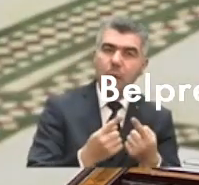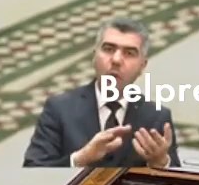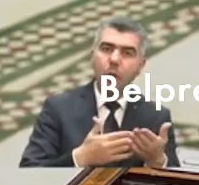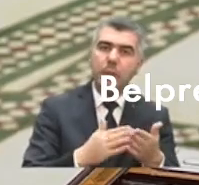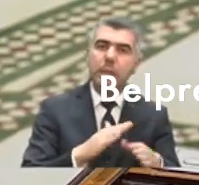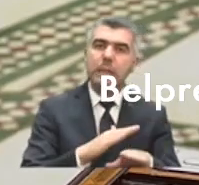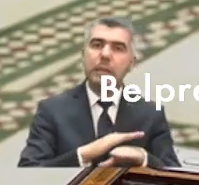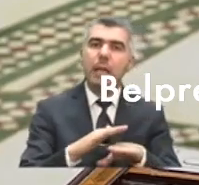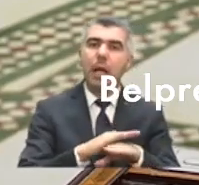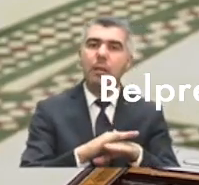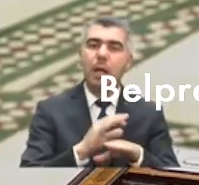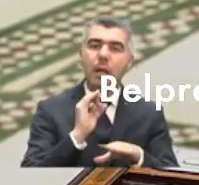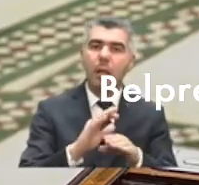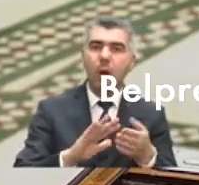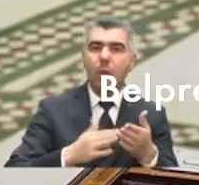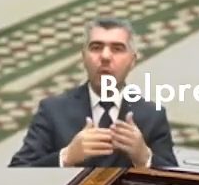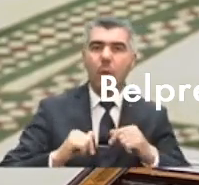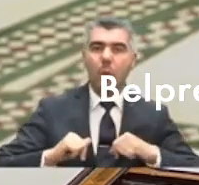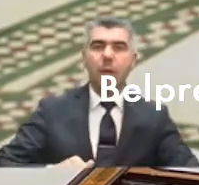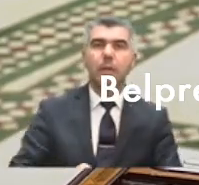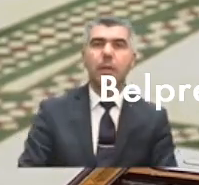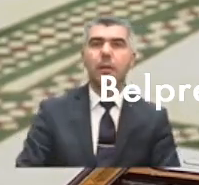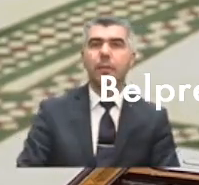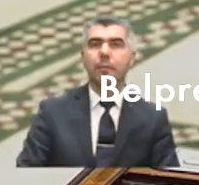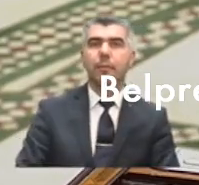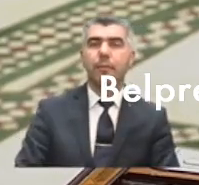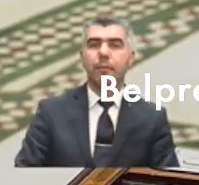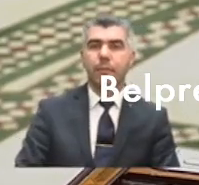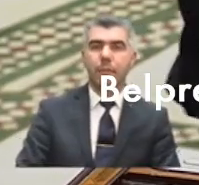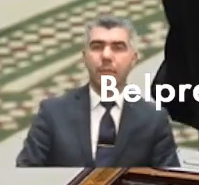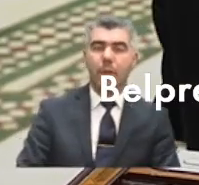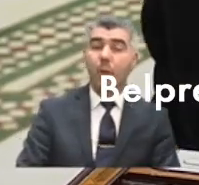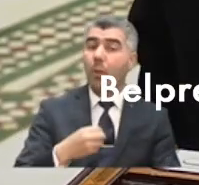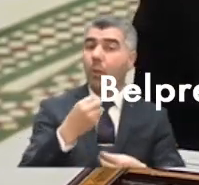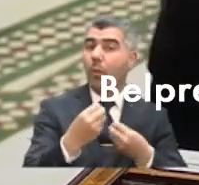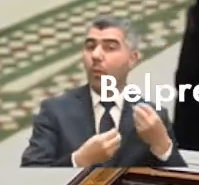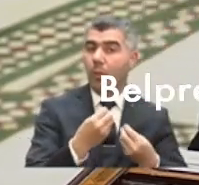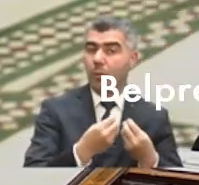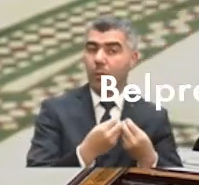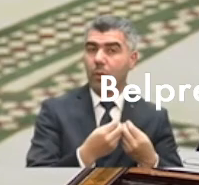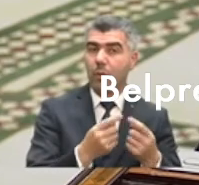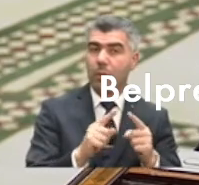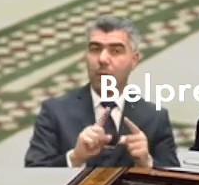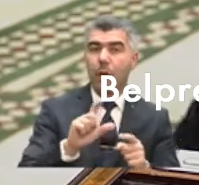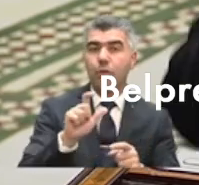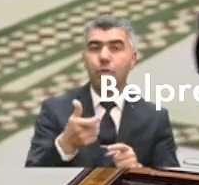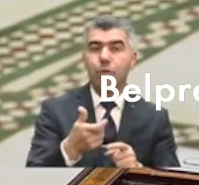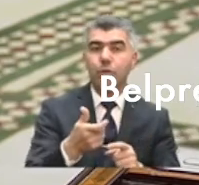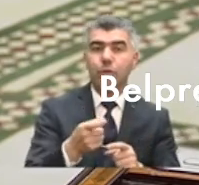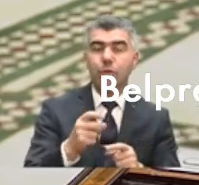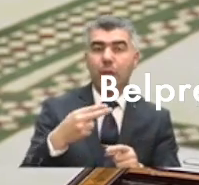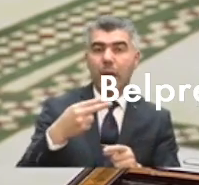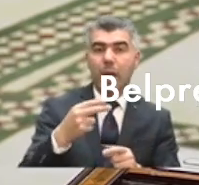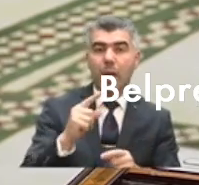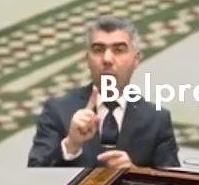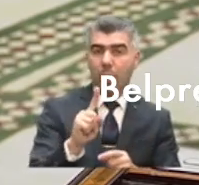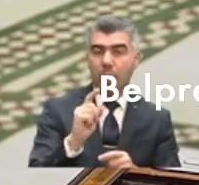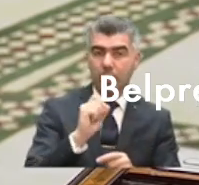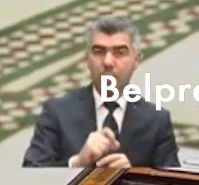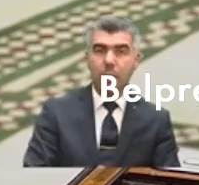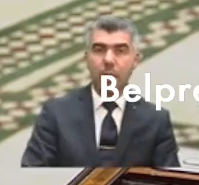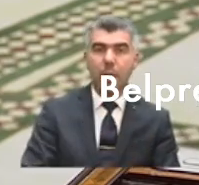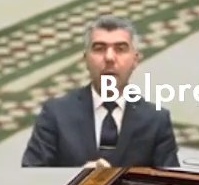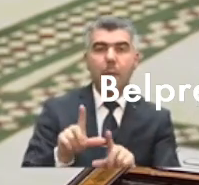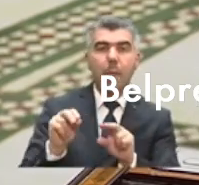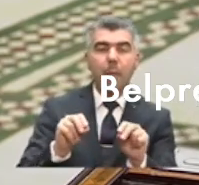السياسات ديال جميع الوزارات. اما بالنسبه للجي ان 1، لان جي ان 1 هو مشتق